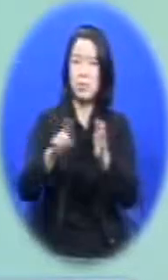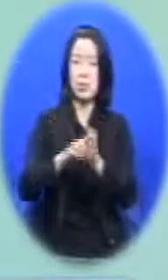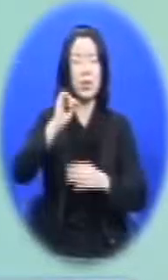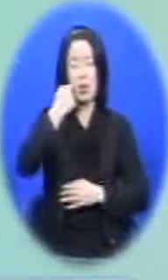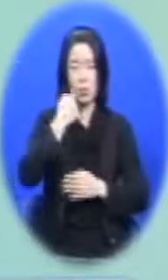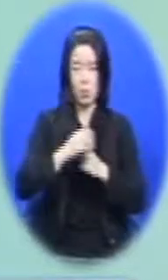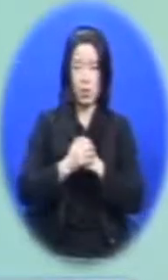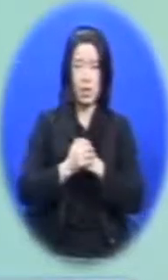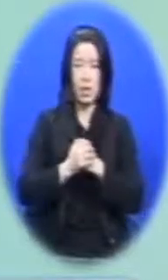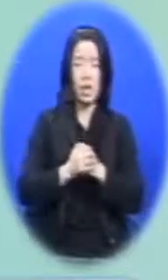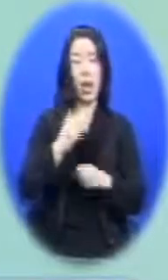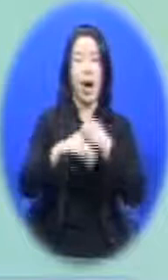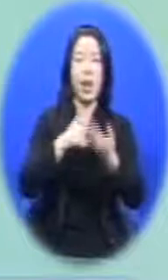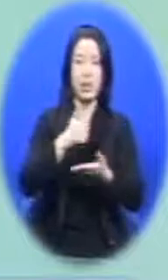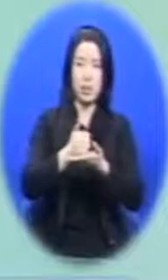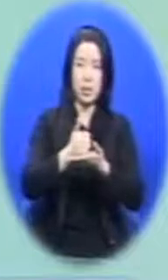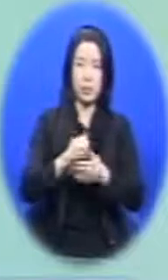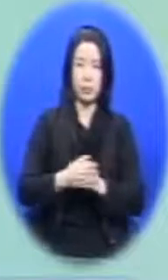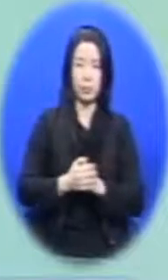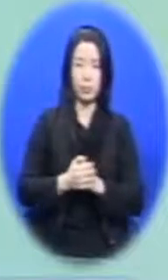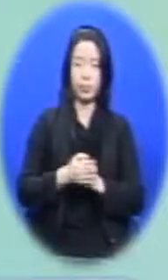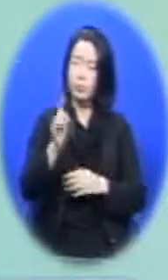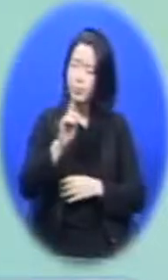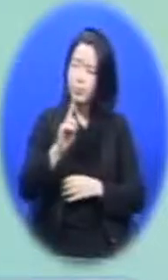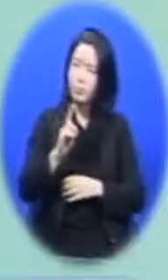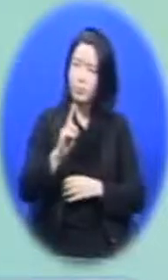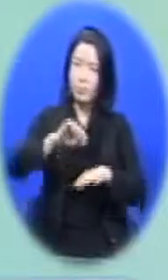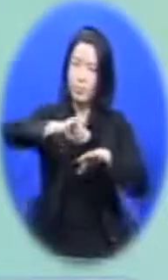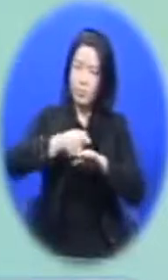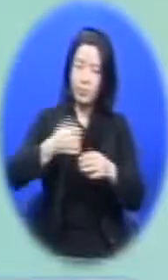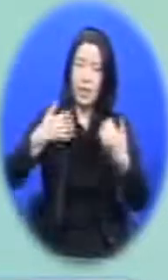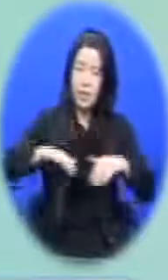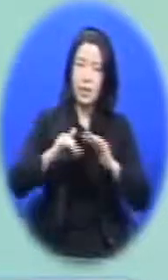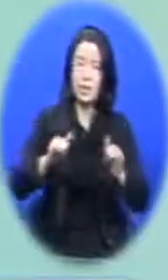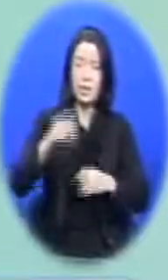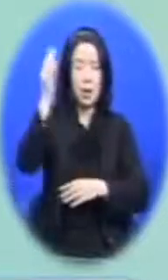믿어져요. 하나님이 어째서 일부러 약한